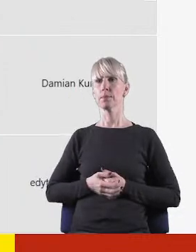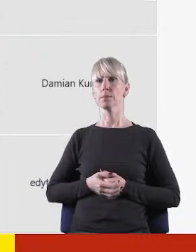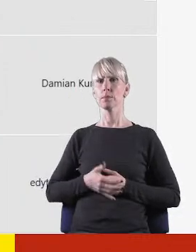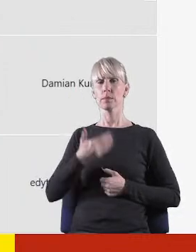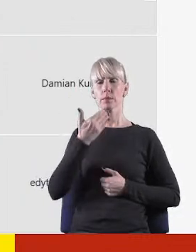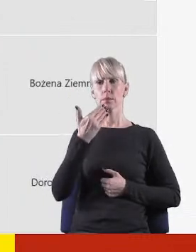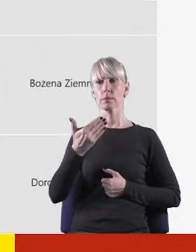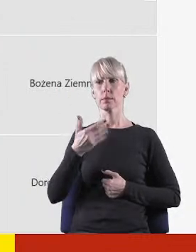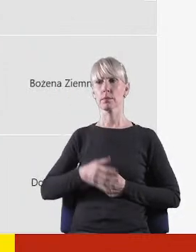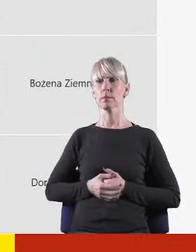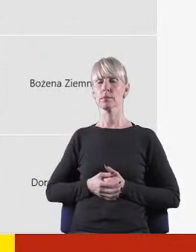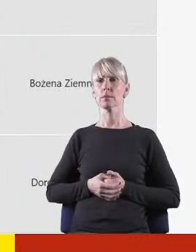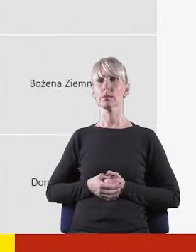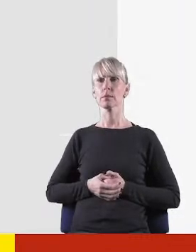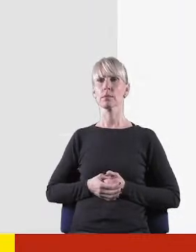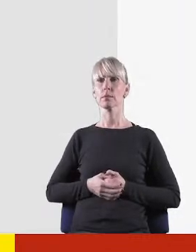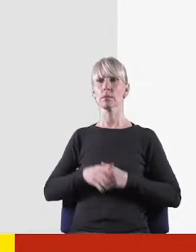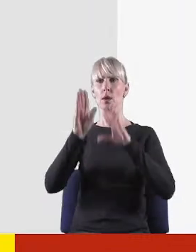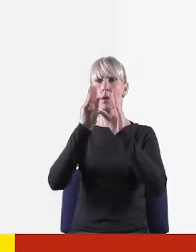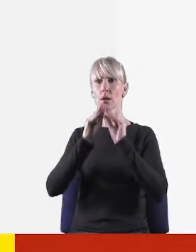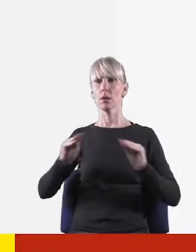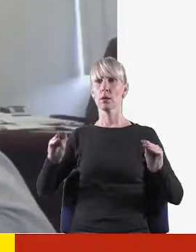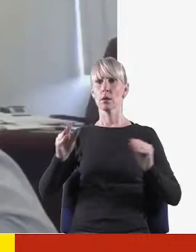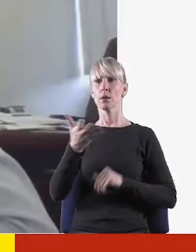Dziękuję bardzo. Szanowni Państwo,